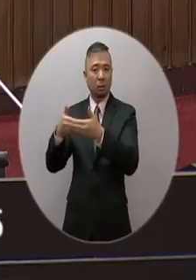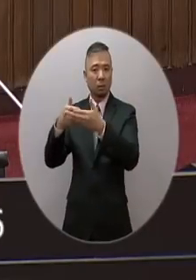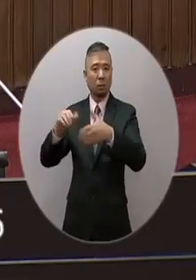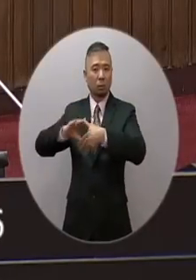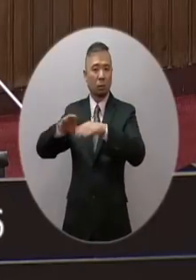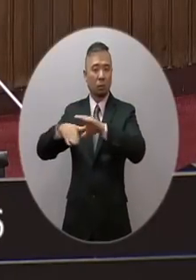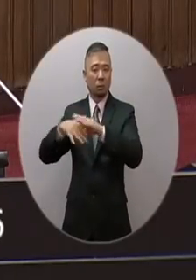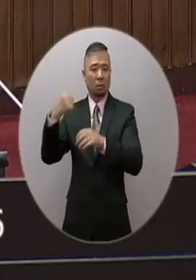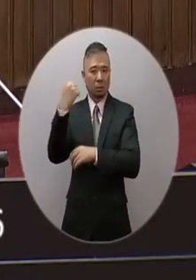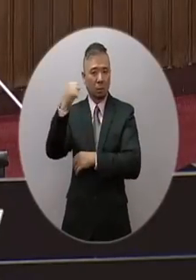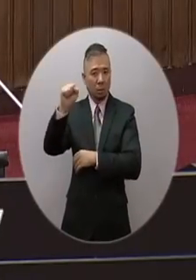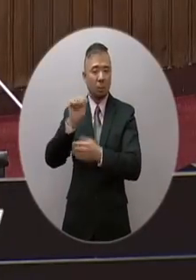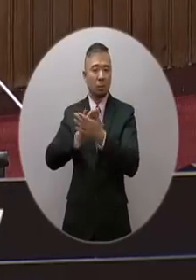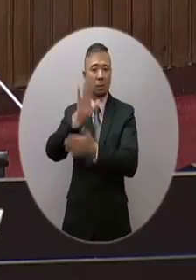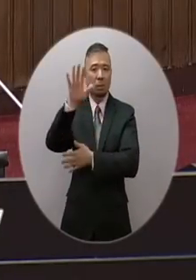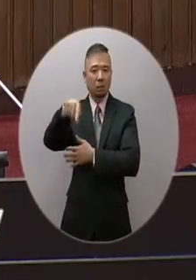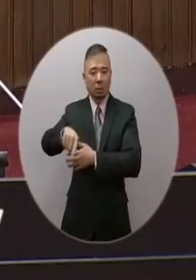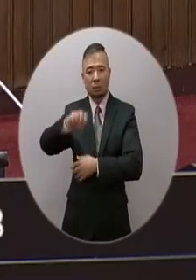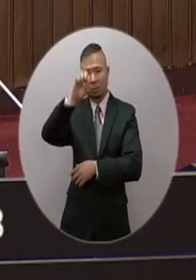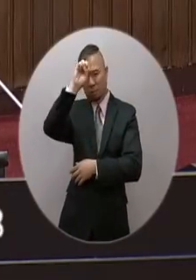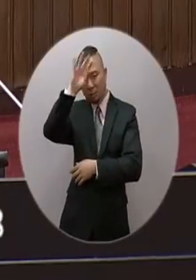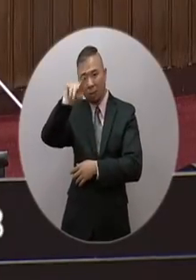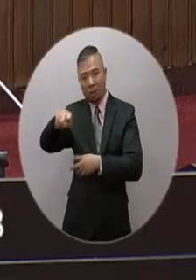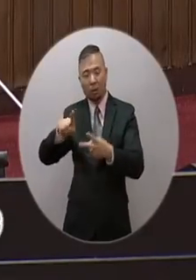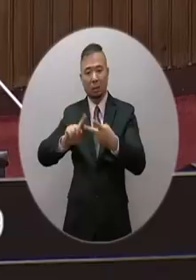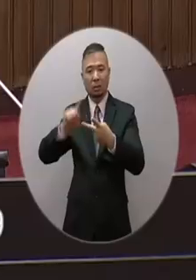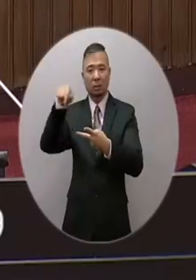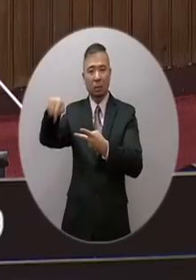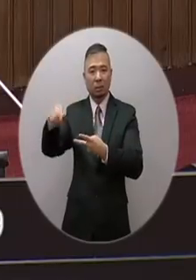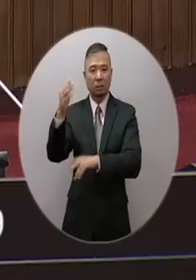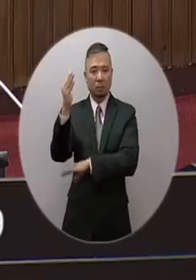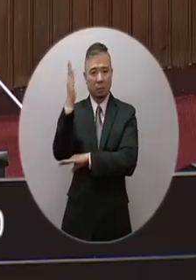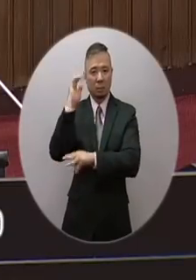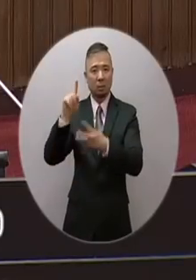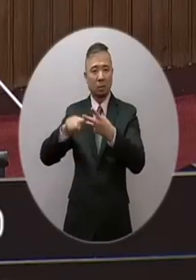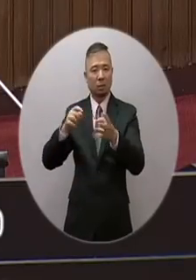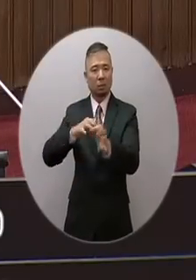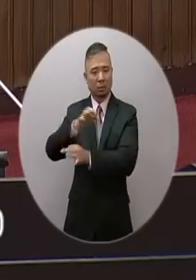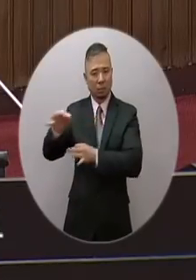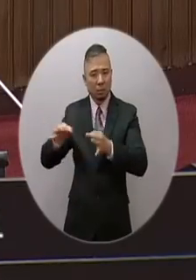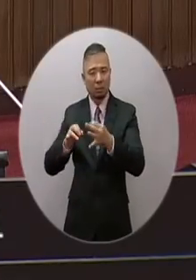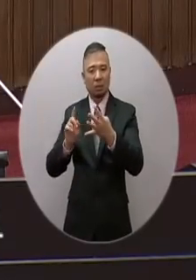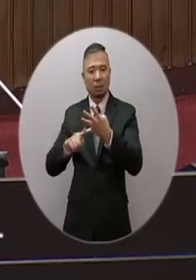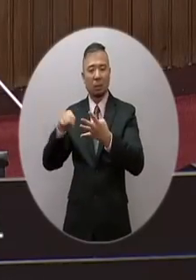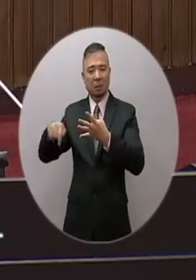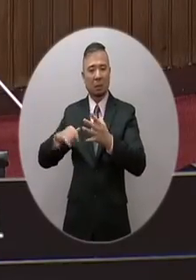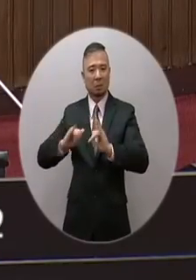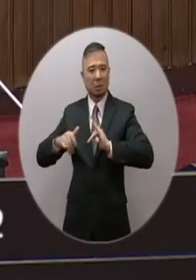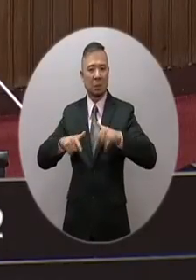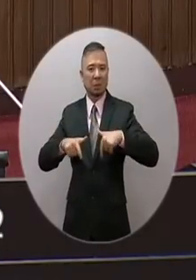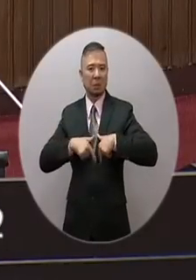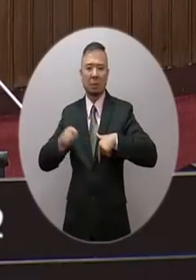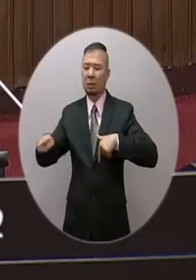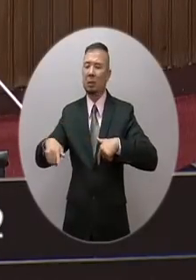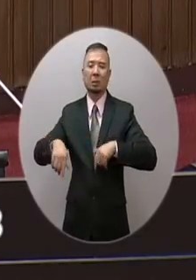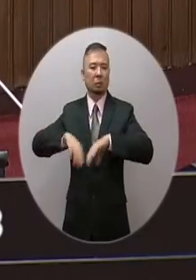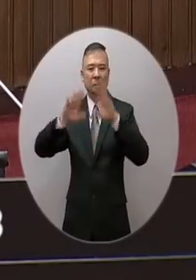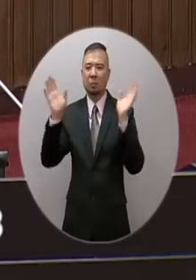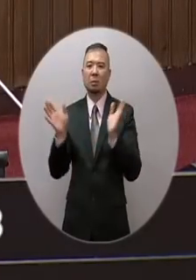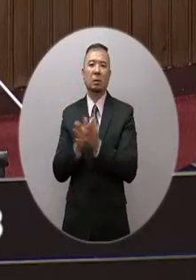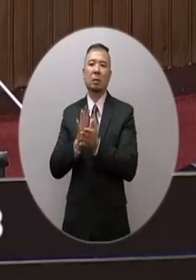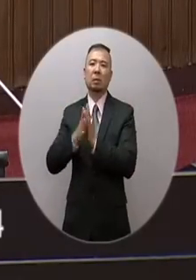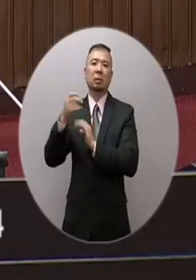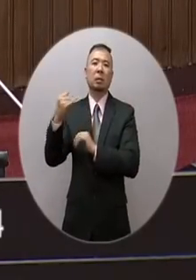垮了，政垮了，经济垮了，社会垮了，民心也垮了，邓小平要推动改革，谈何容